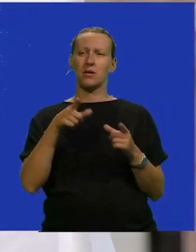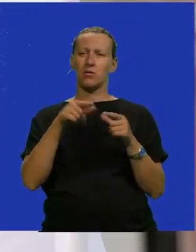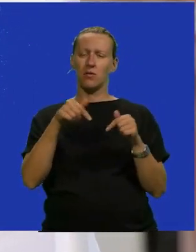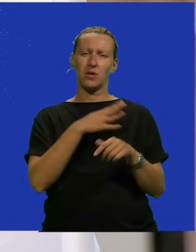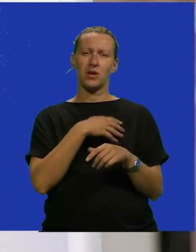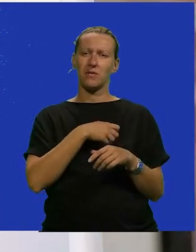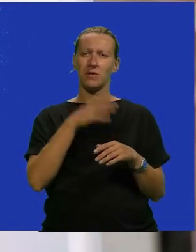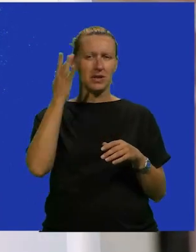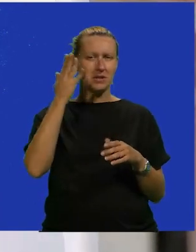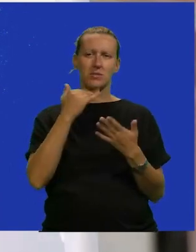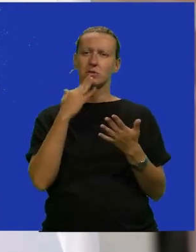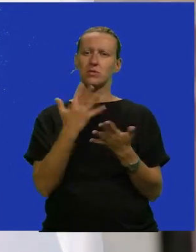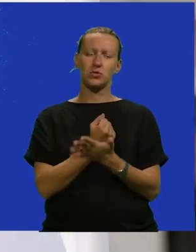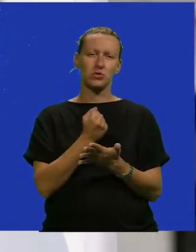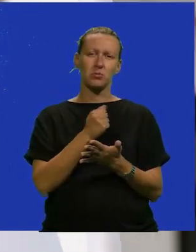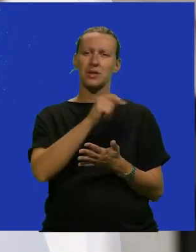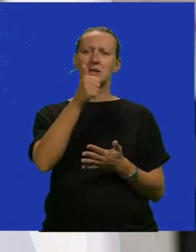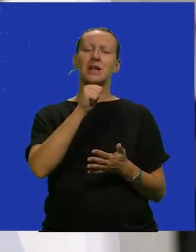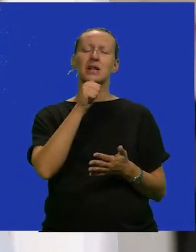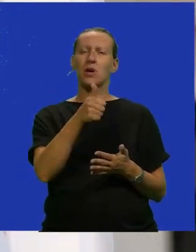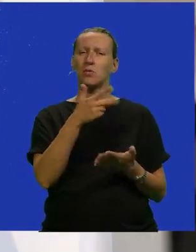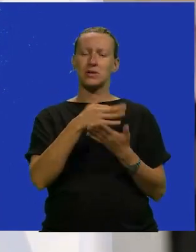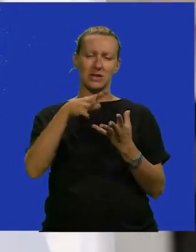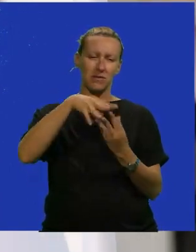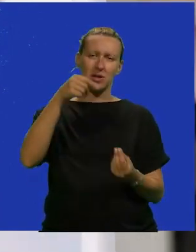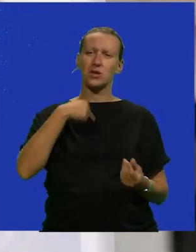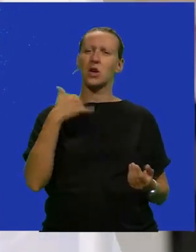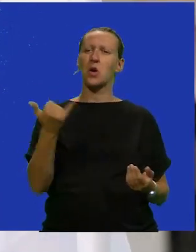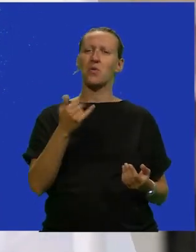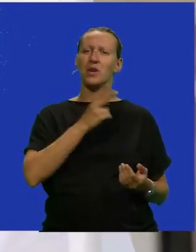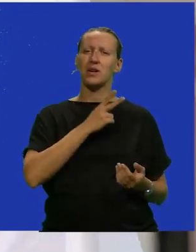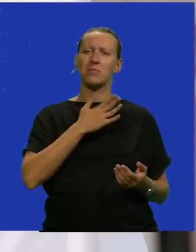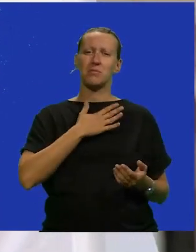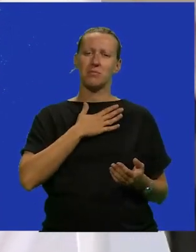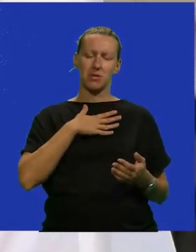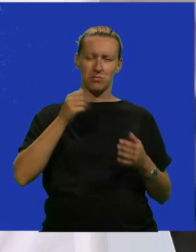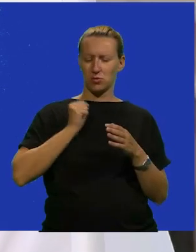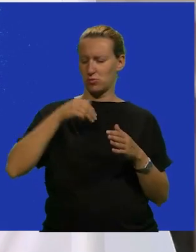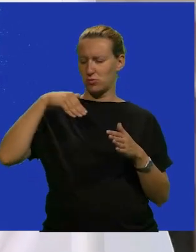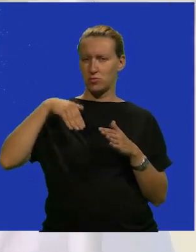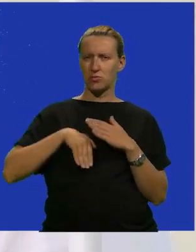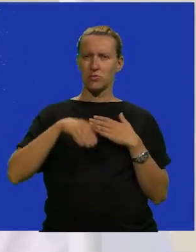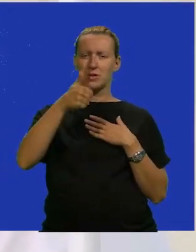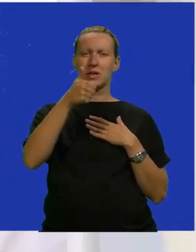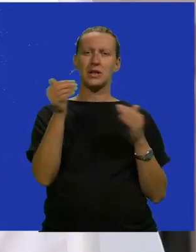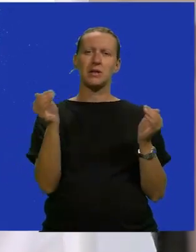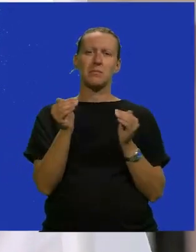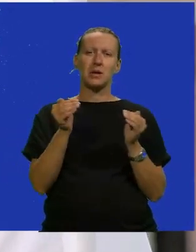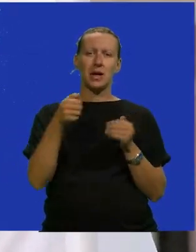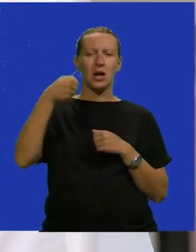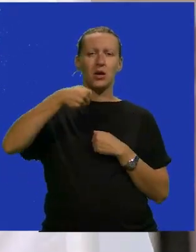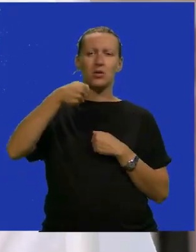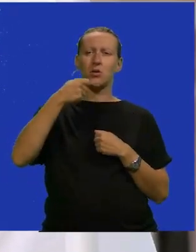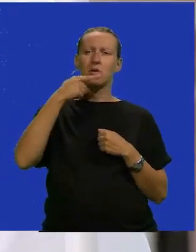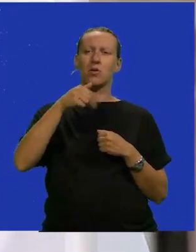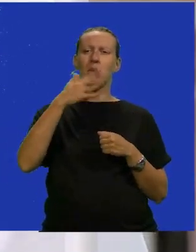ovoj Hrvatskoj ne znam da li su dobili jednu kunu za vrećice, jer ja uvijek imam kraj sebe jednu minijaturnu